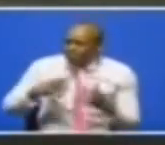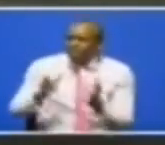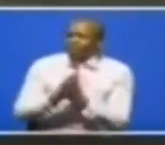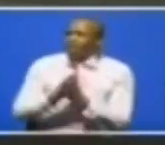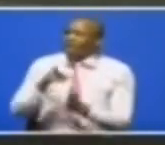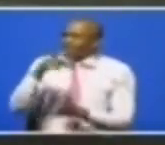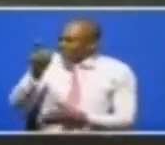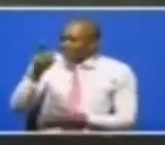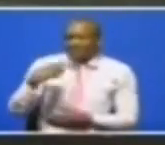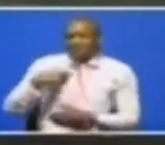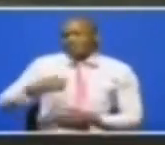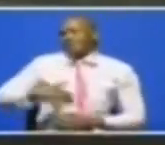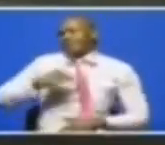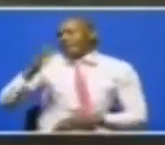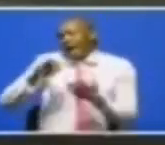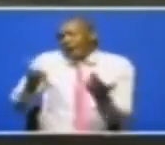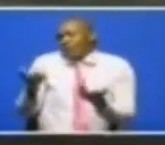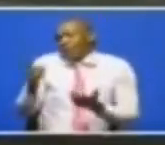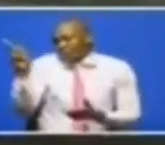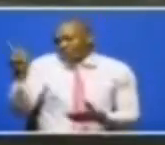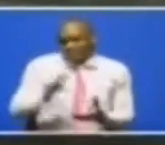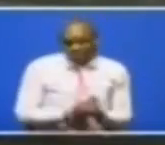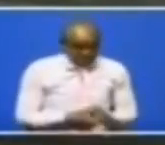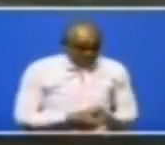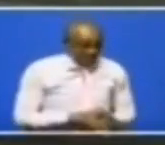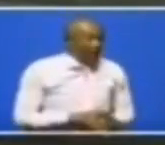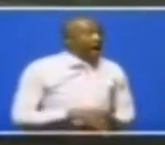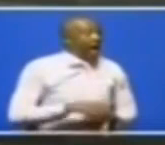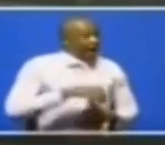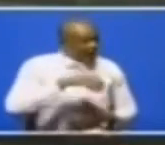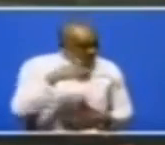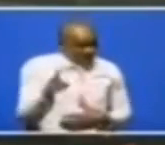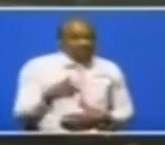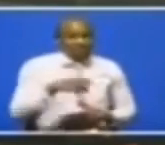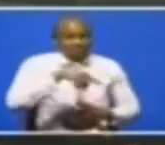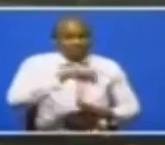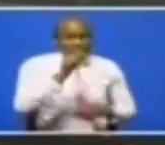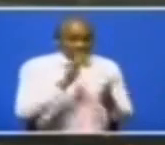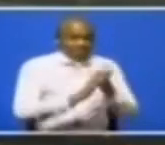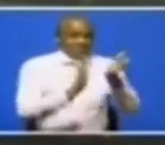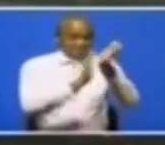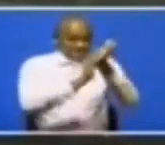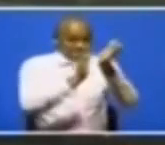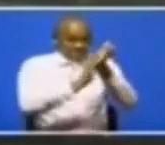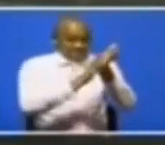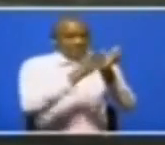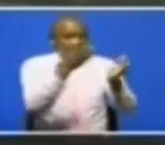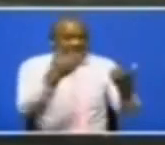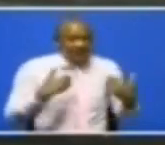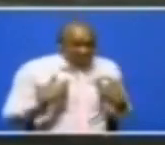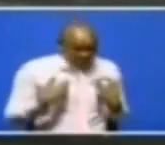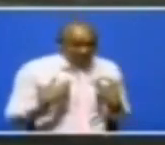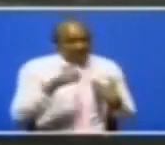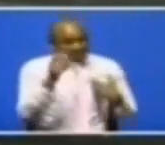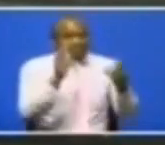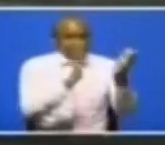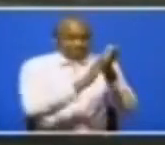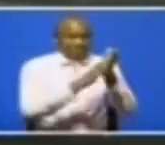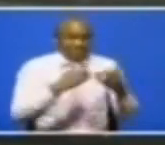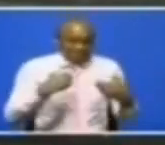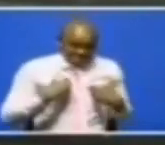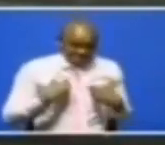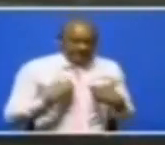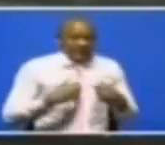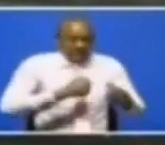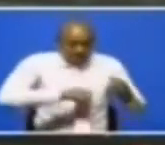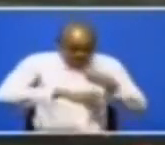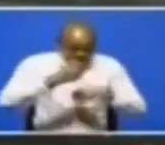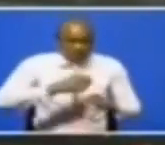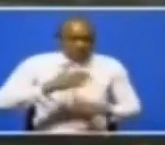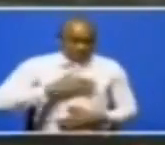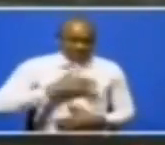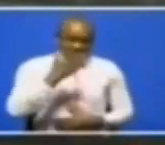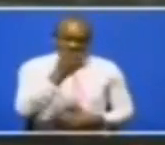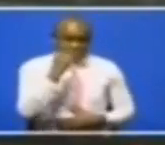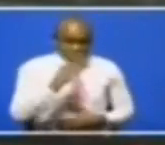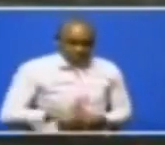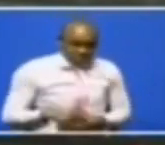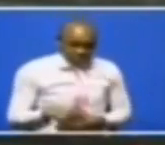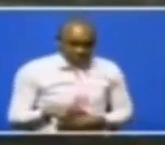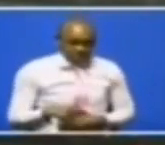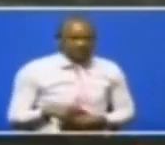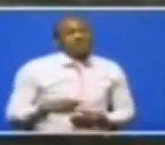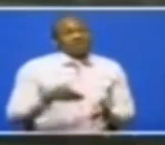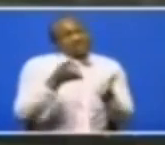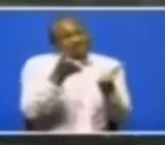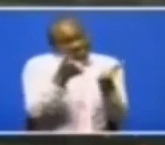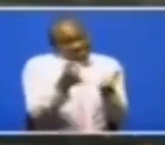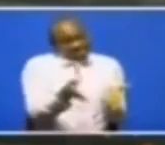Japheth Kavinga? Wapo wale ambao wamenipa kongole, manake hatua niliyochukua mimi ilikuwa